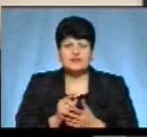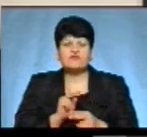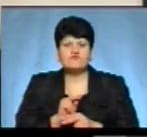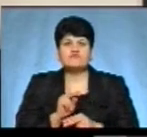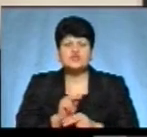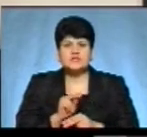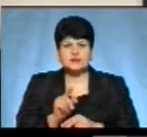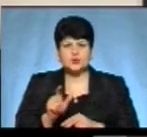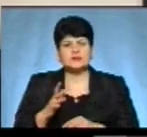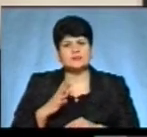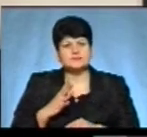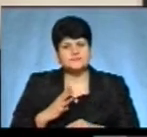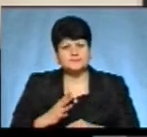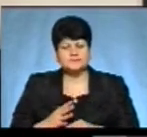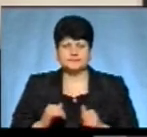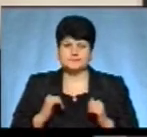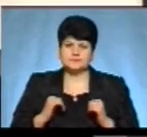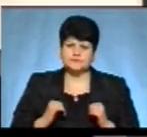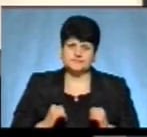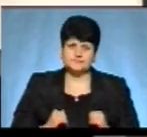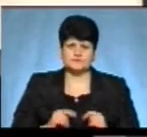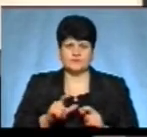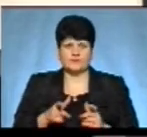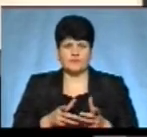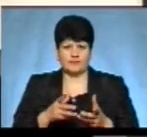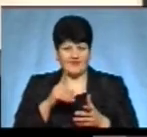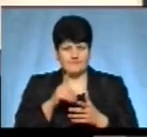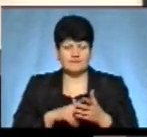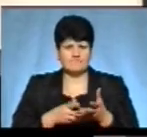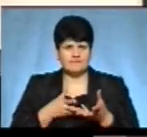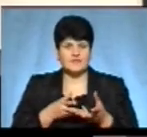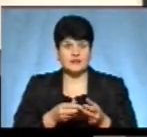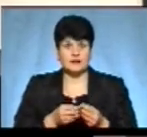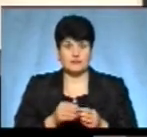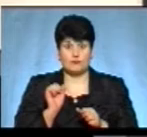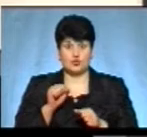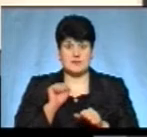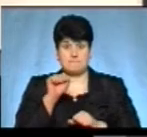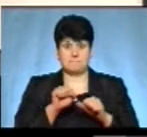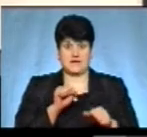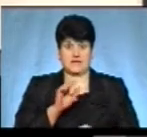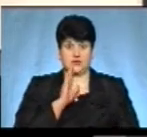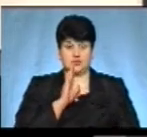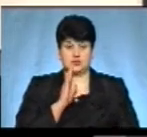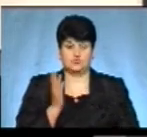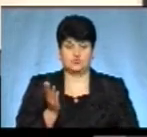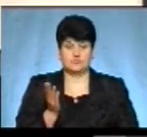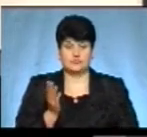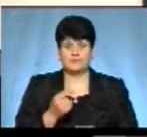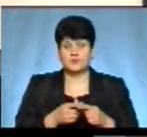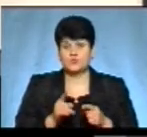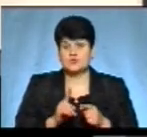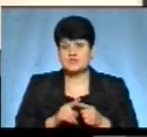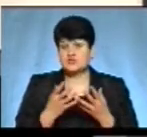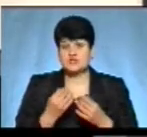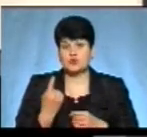вчити, навпаки, терпимості, потрібно повчити вірі, він може бити і бити жінку. Ну, це, знаєте, ще